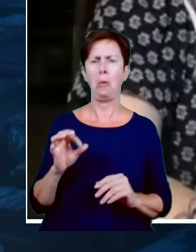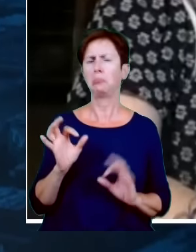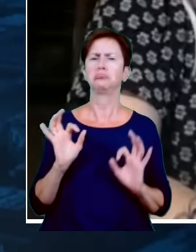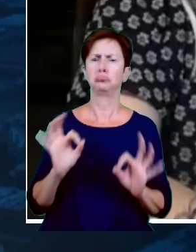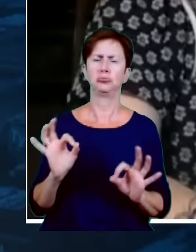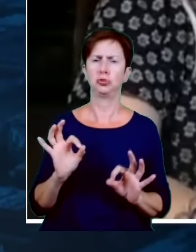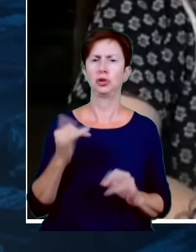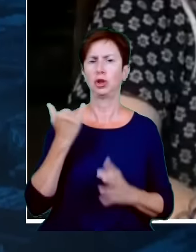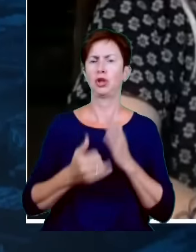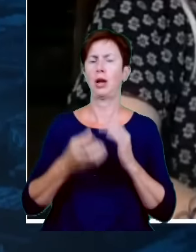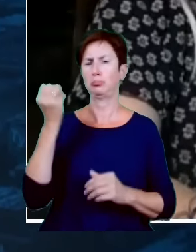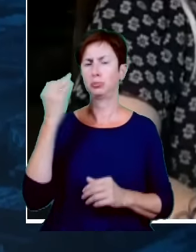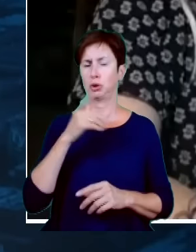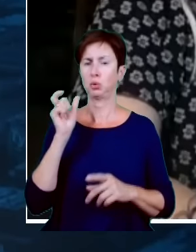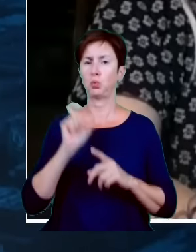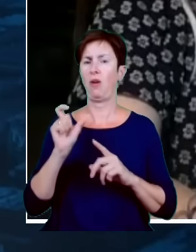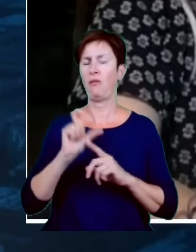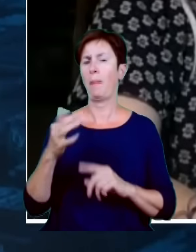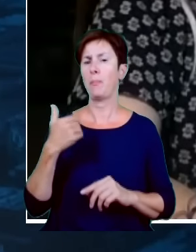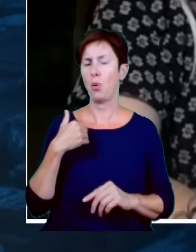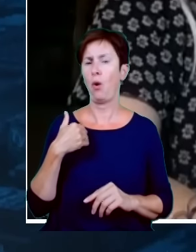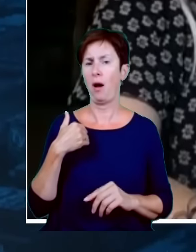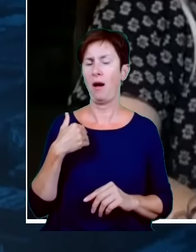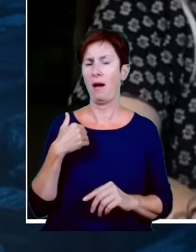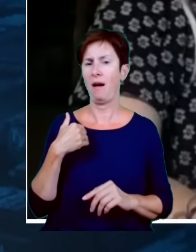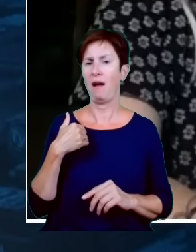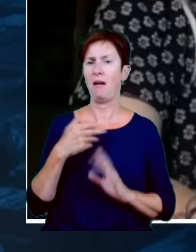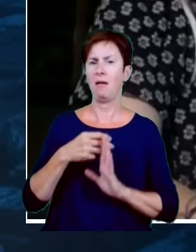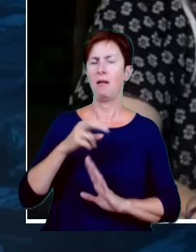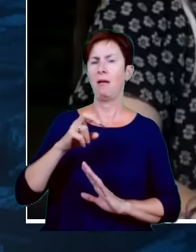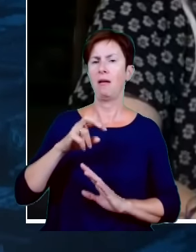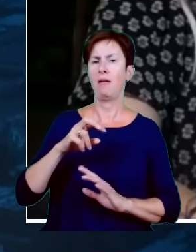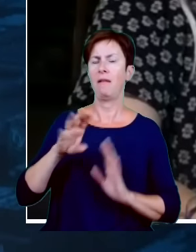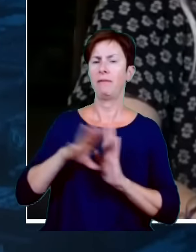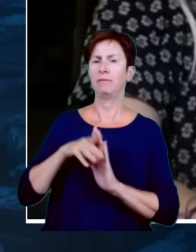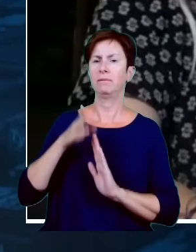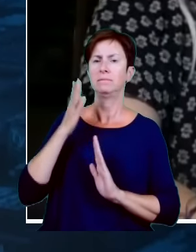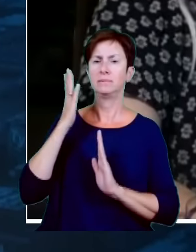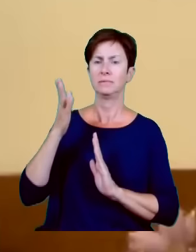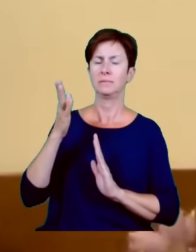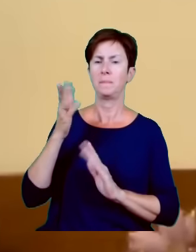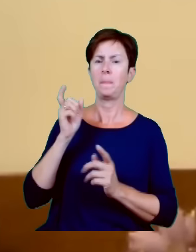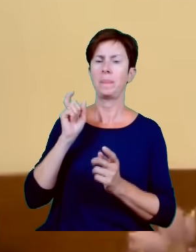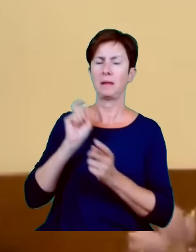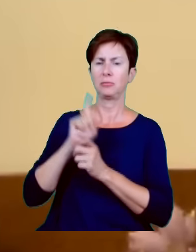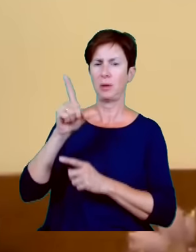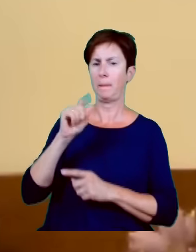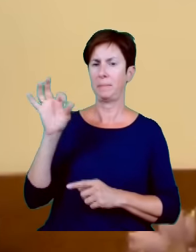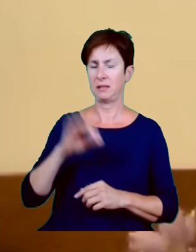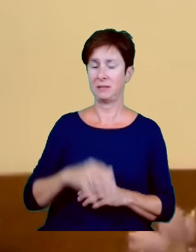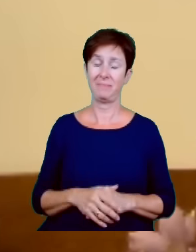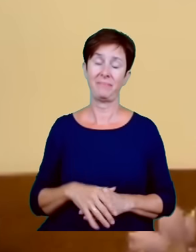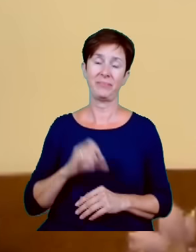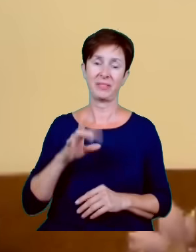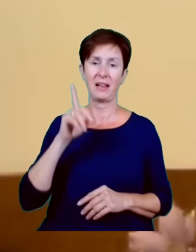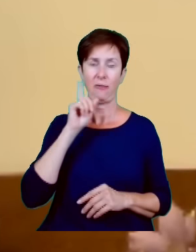wulgarne hasła były kierowane w stronę PiSu te wulgarne hasła nie raziło Nie